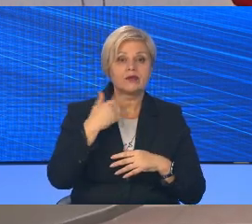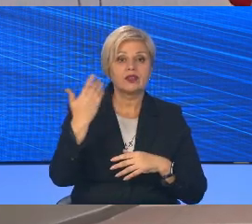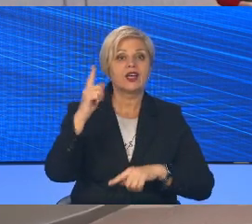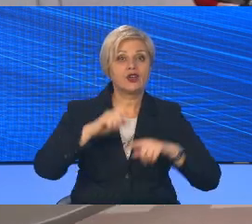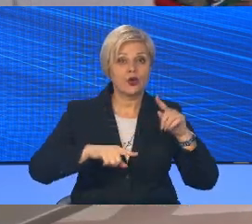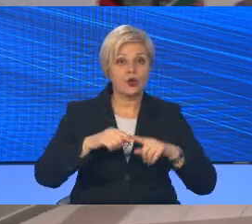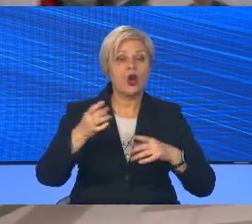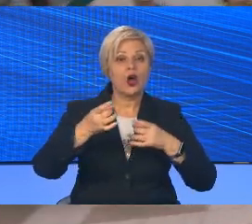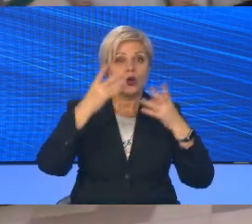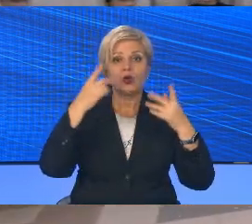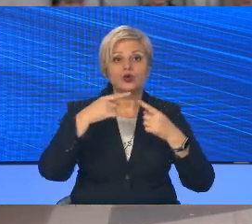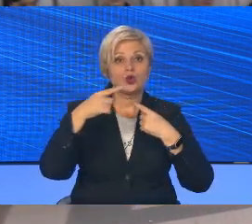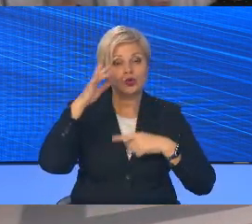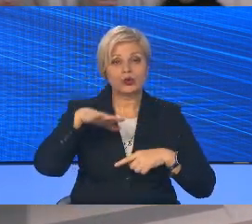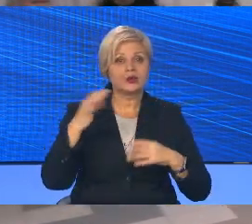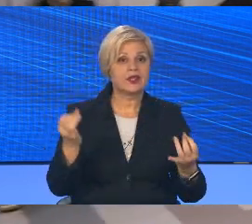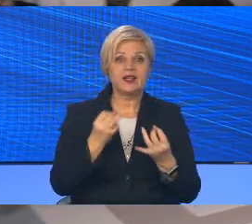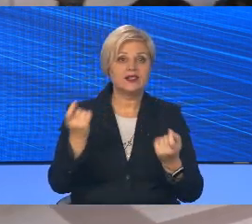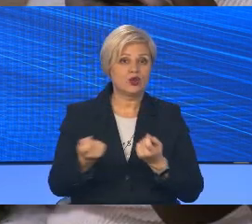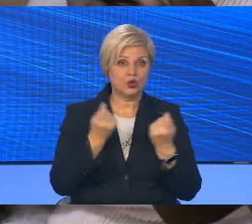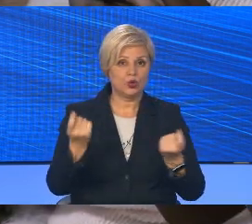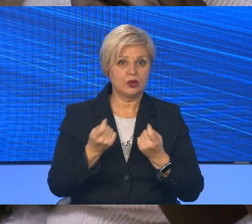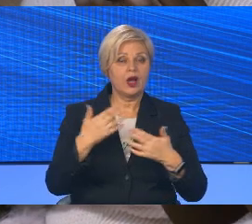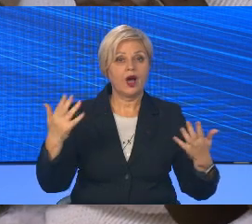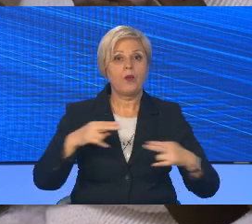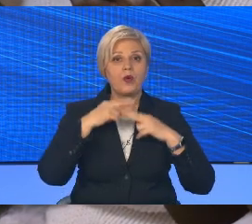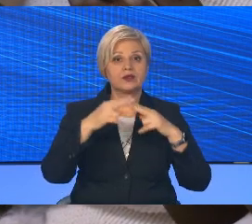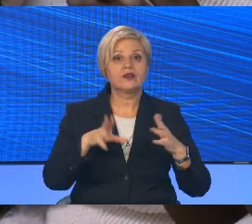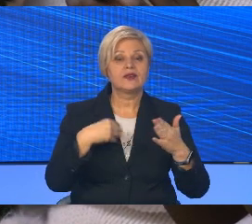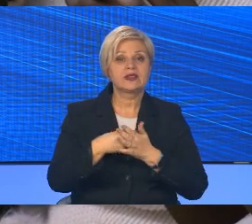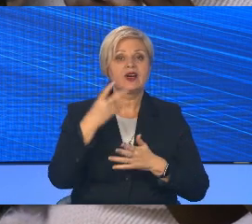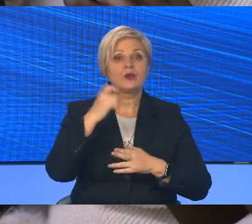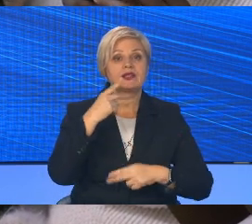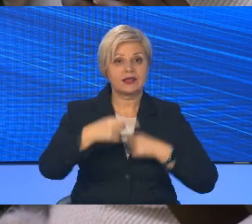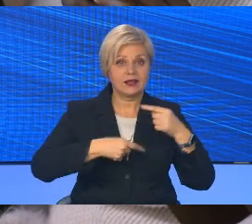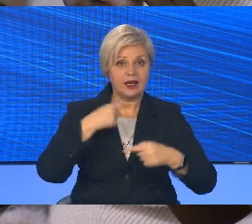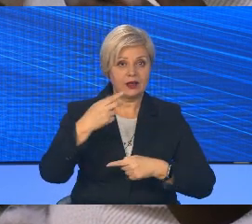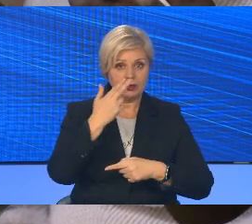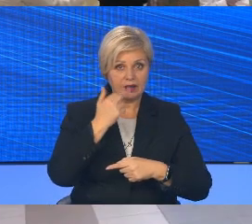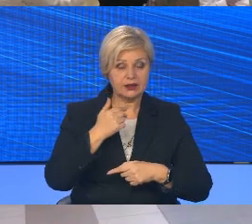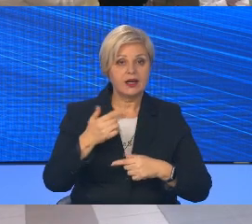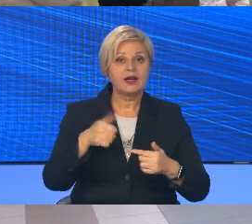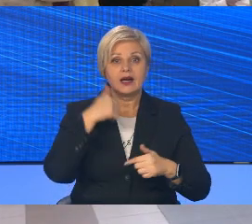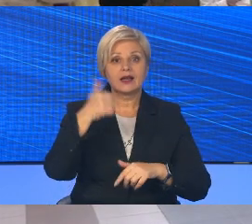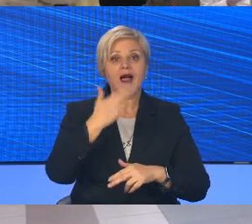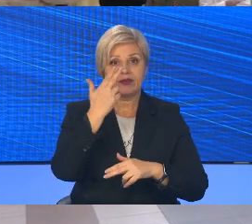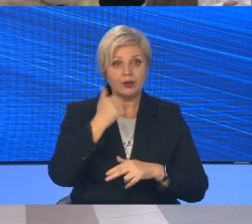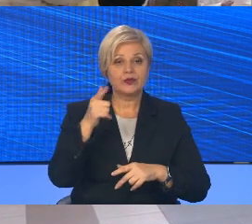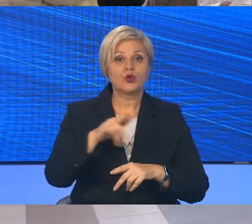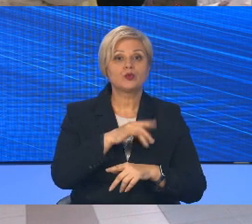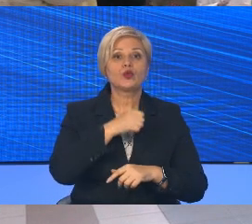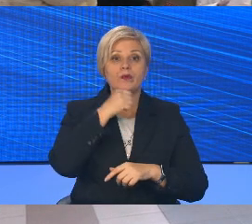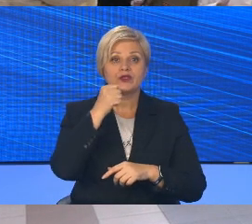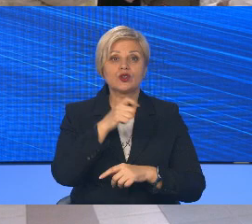родині культури інших країн цікавляться мало, а дають перевагу національним традиціям. Саме головне новогодні звичаї у тим, каб